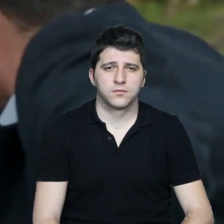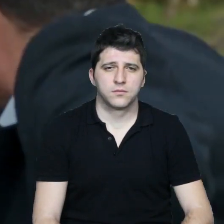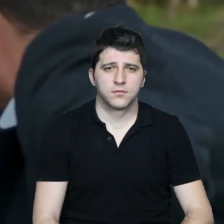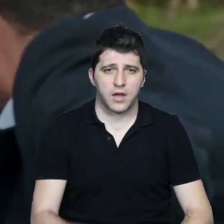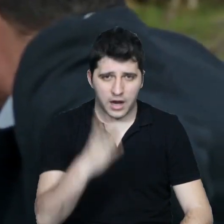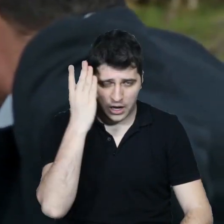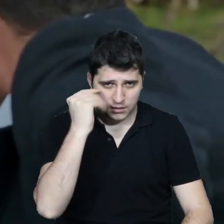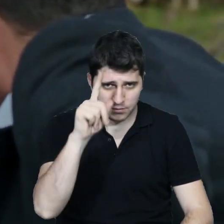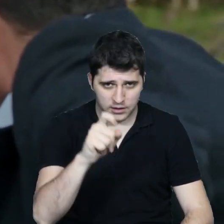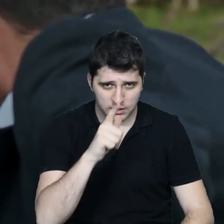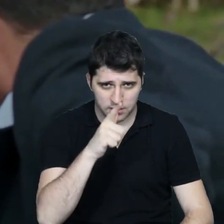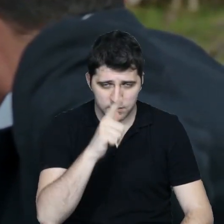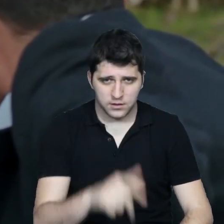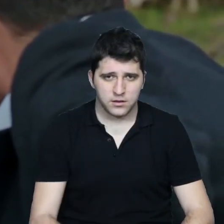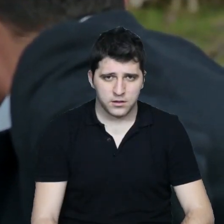Çiğitex.